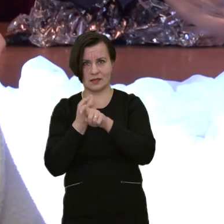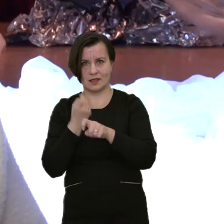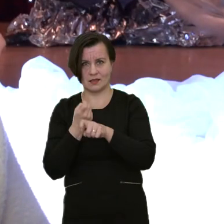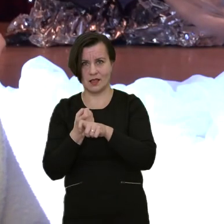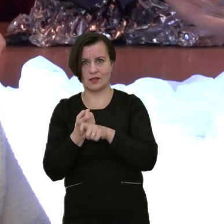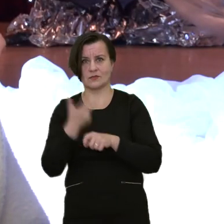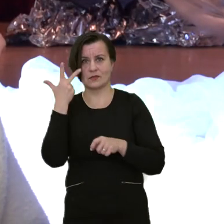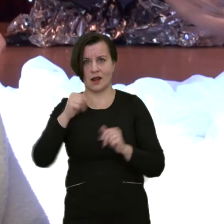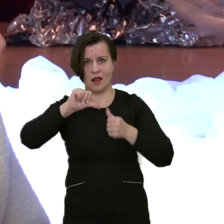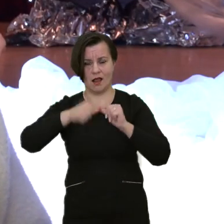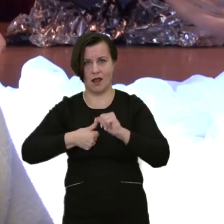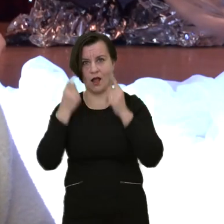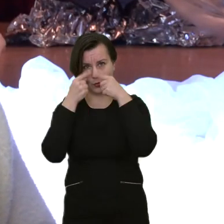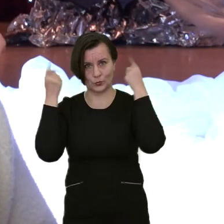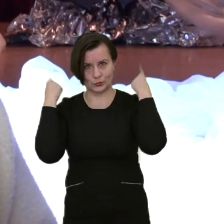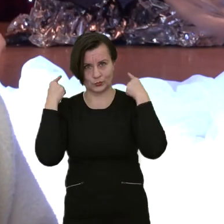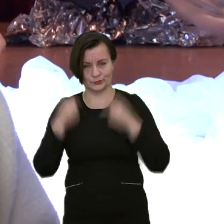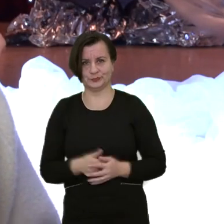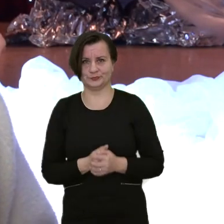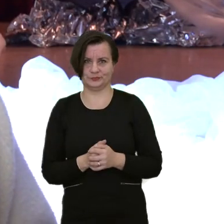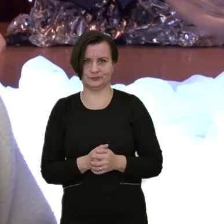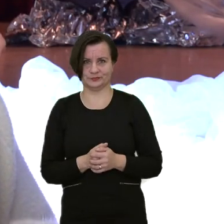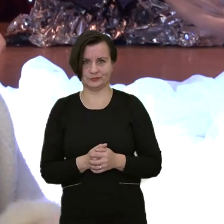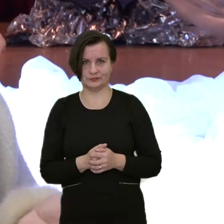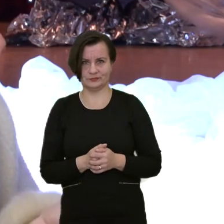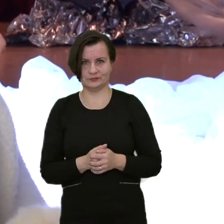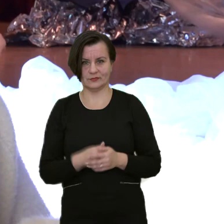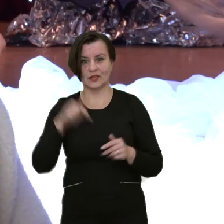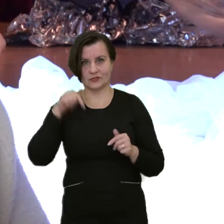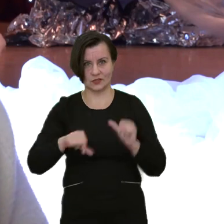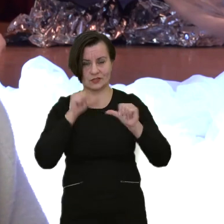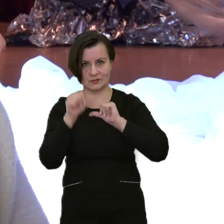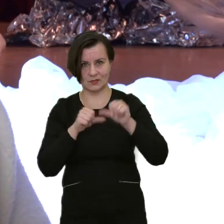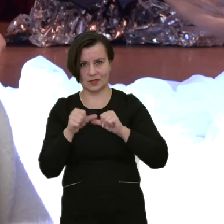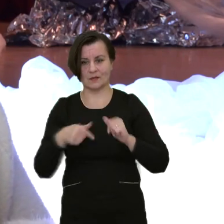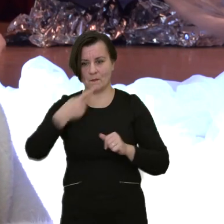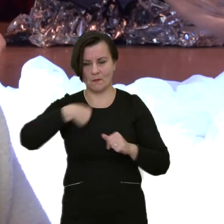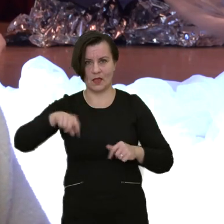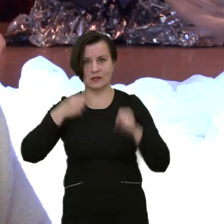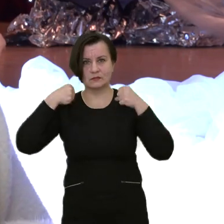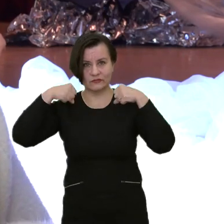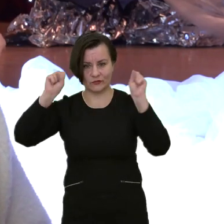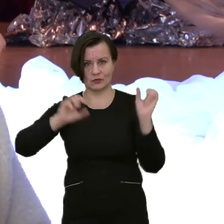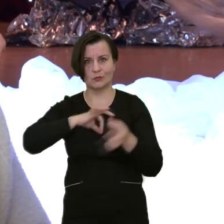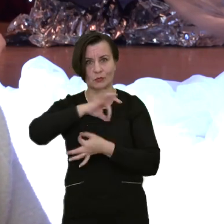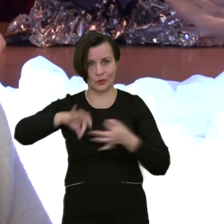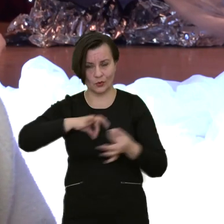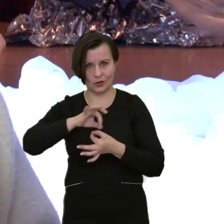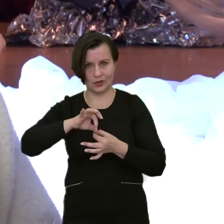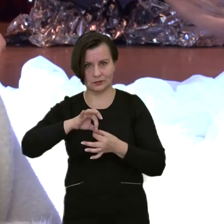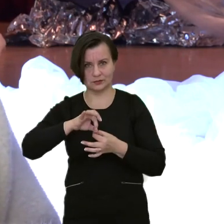Kėdainių, trečio amžiaus universitetas. Ir šiais metais mes laimėjome